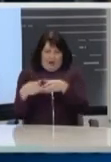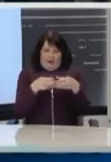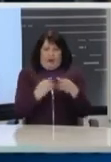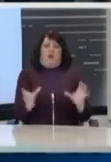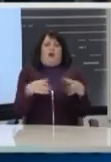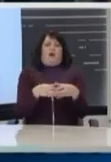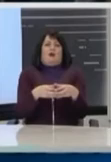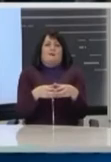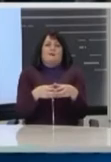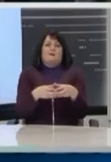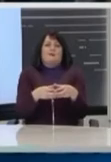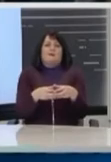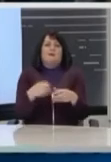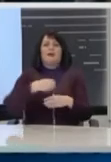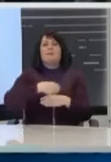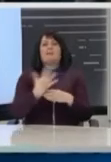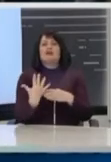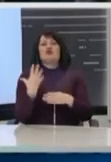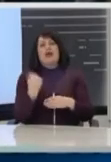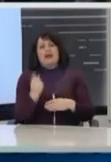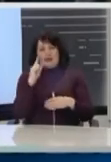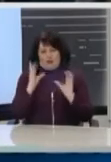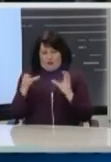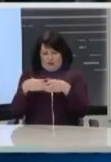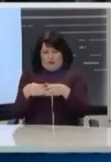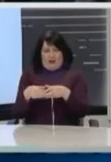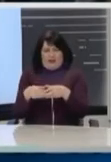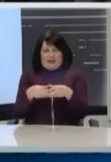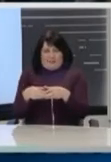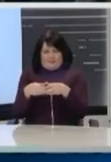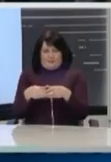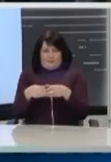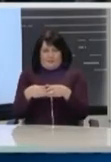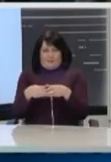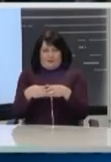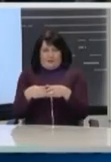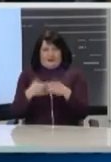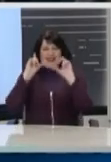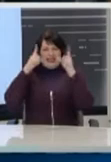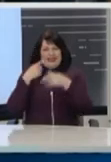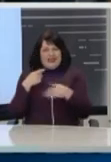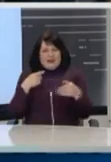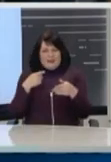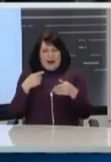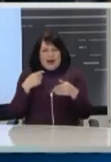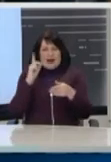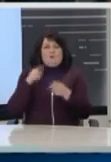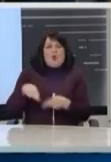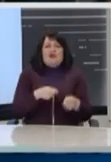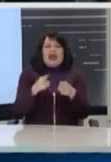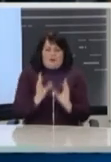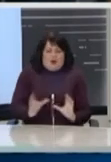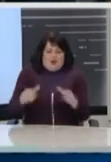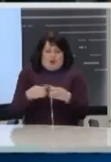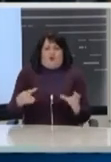Ως γνωστόν, το ΠΑΣΟΚ διαθέτει μία κοινοβουλευτική ομάδα της Δημοκρατικής Συμπαράταξης και μία του Ποταμιού. Και